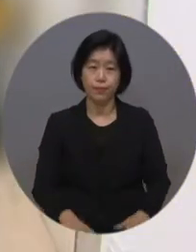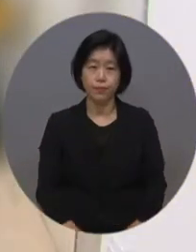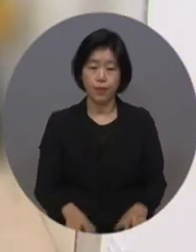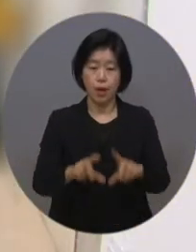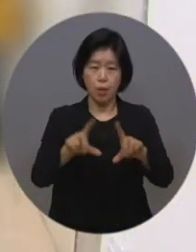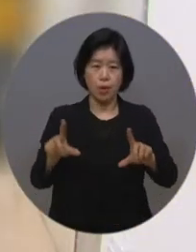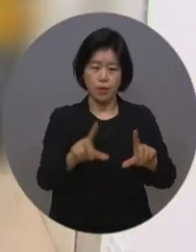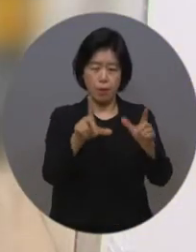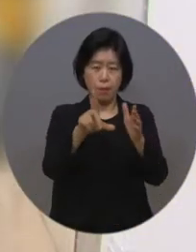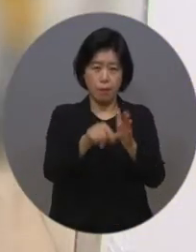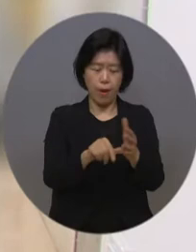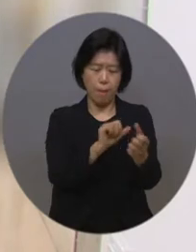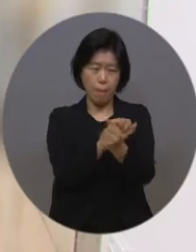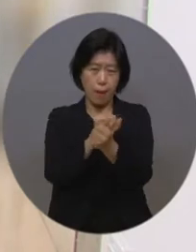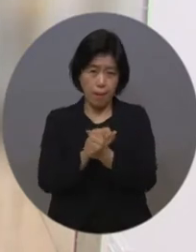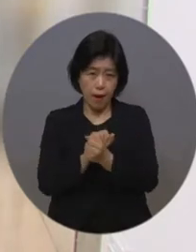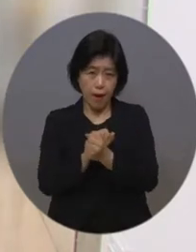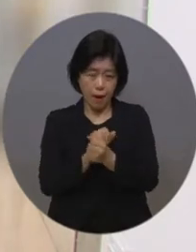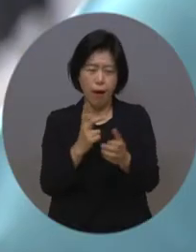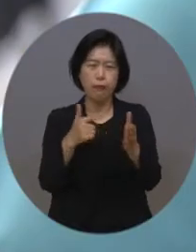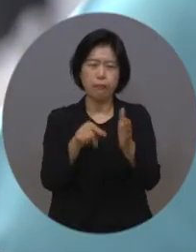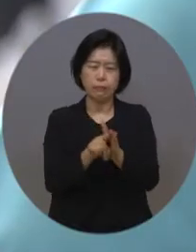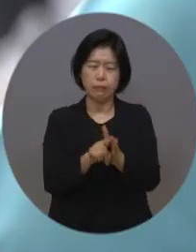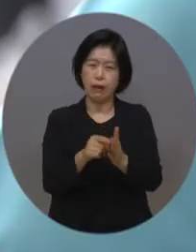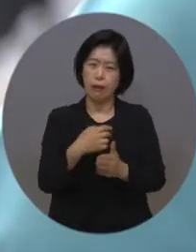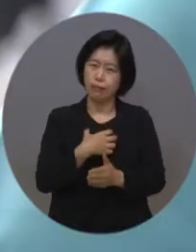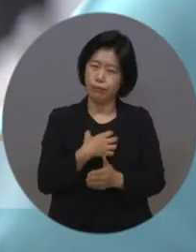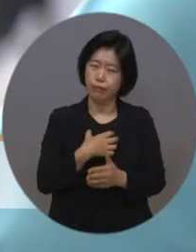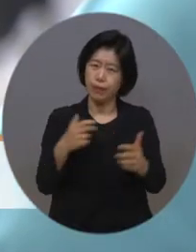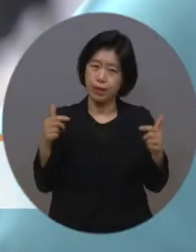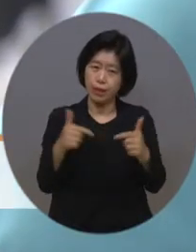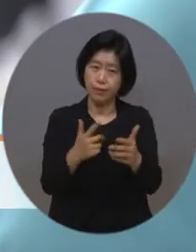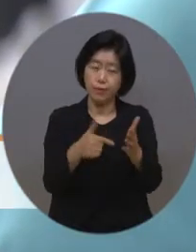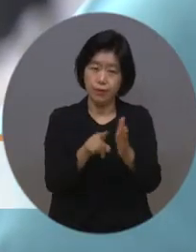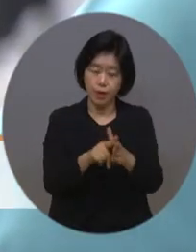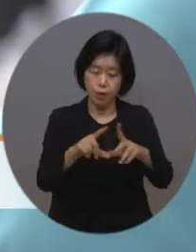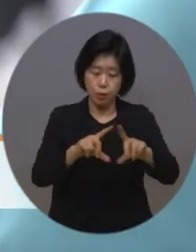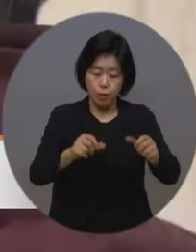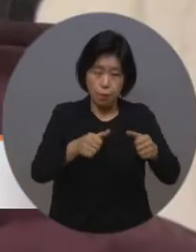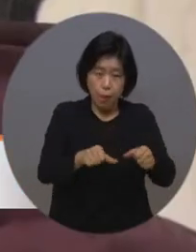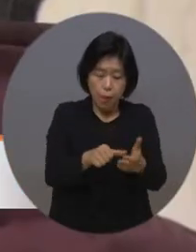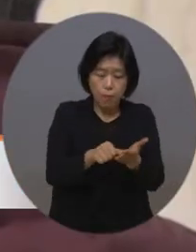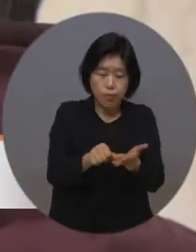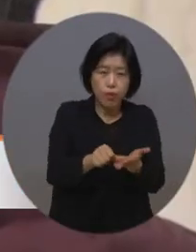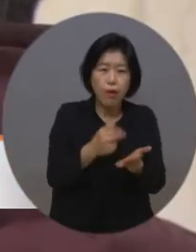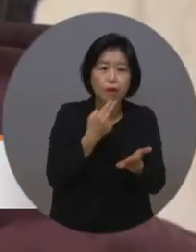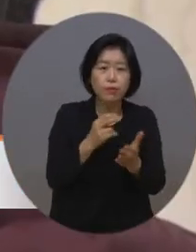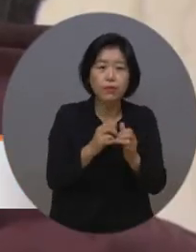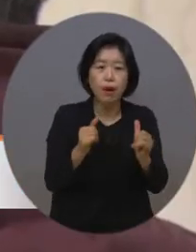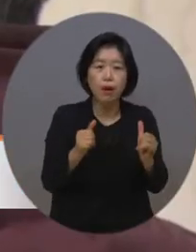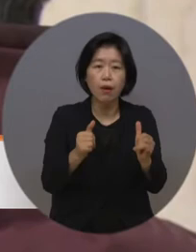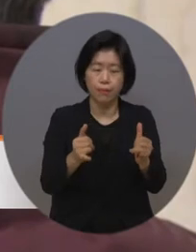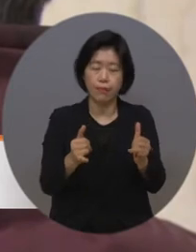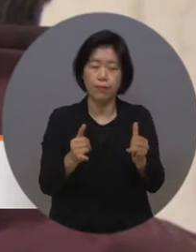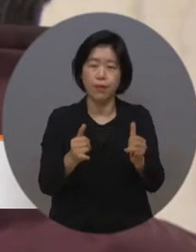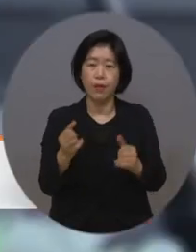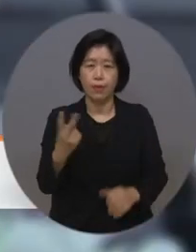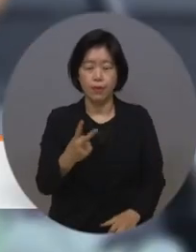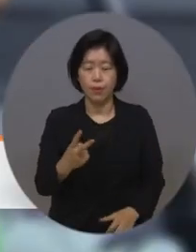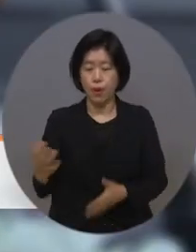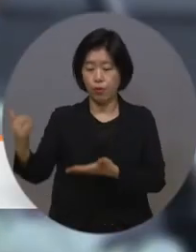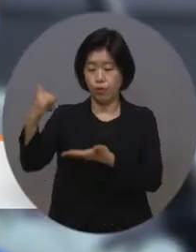일상생활을 통한 감염 또는 전파 우려를 감소시키기 위해 주민등록번호가 말소된 노숙인과 입국 이력이